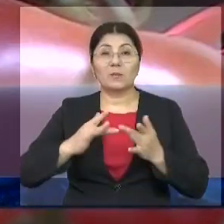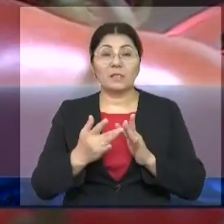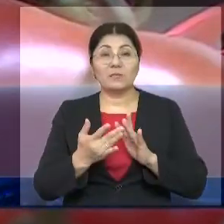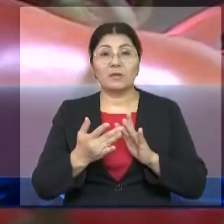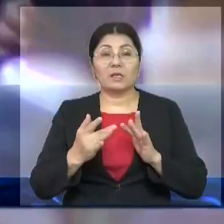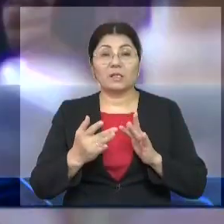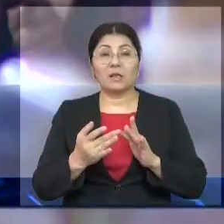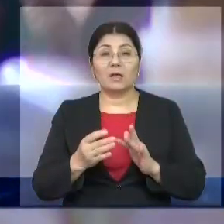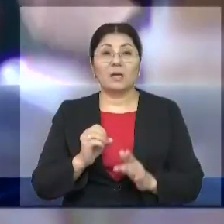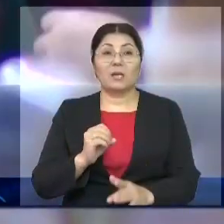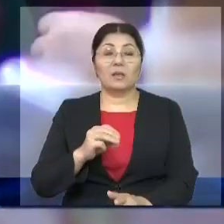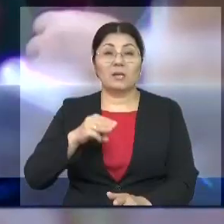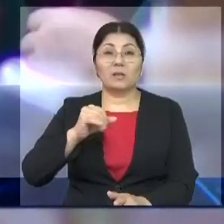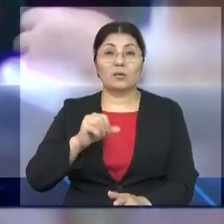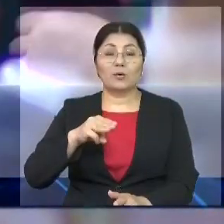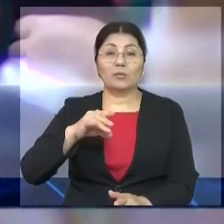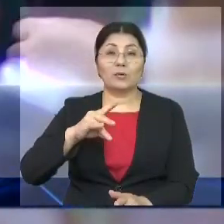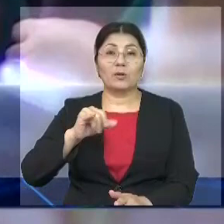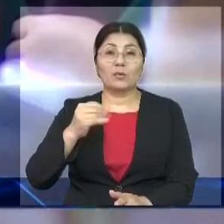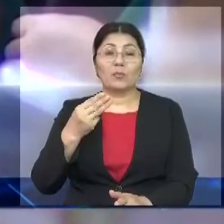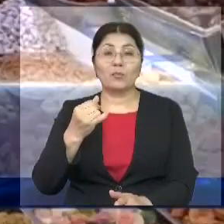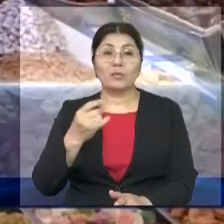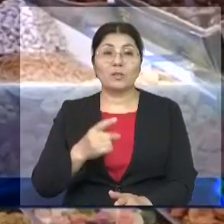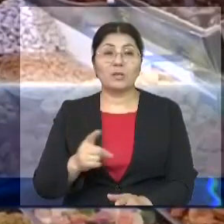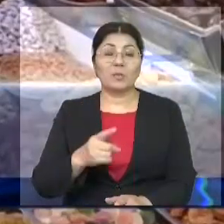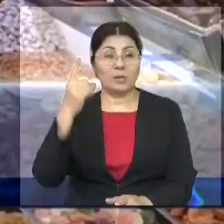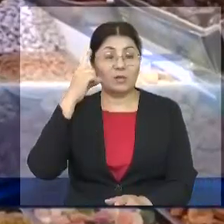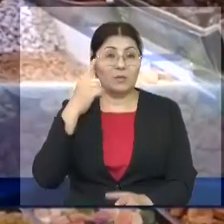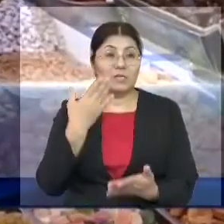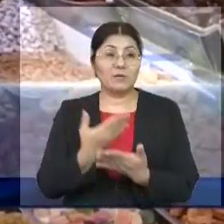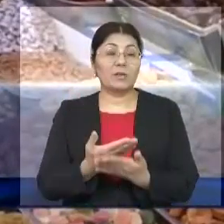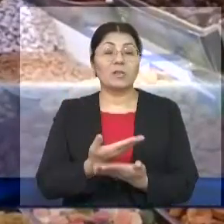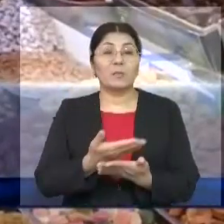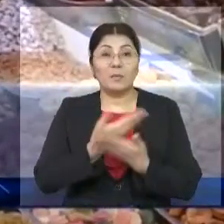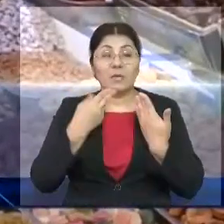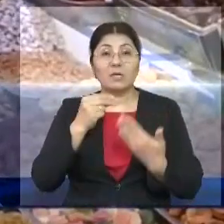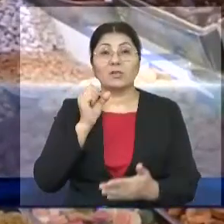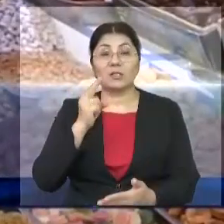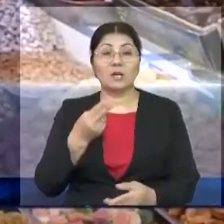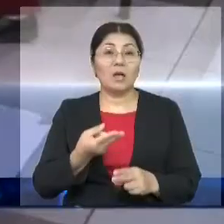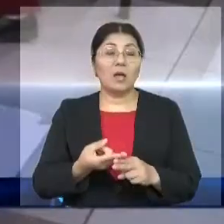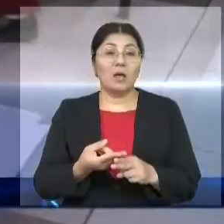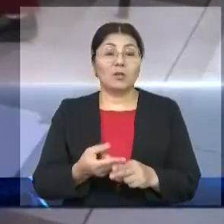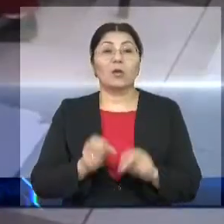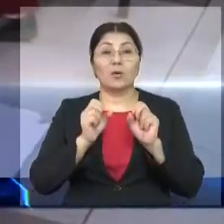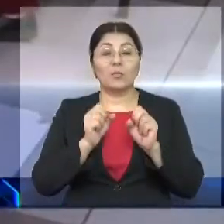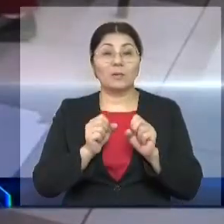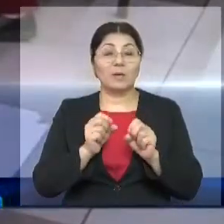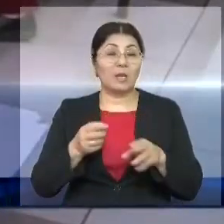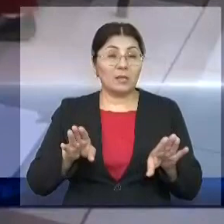единого потребления ЕТУТНШ. К слову, необходимо знать, что отсутствие чека у потребителя не означает, что товар нельзя